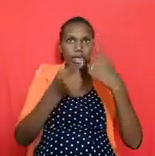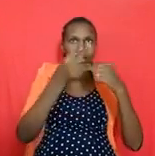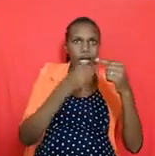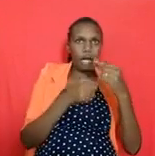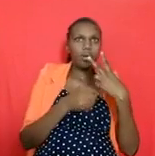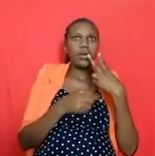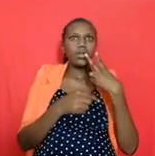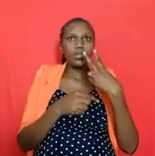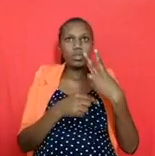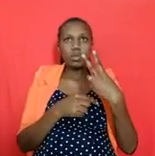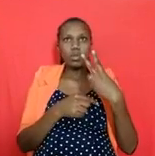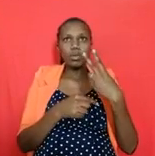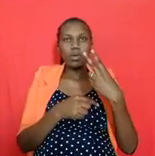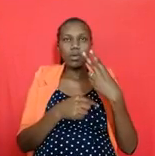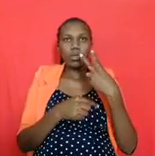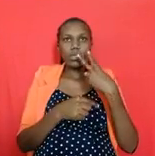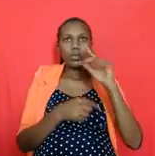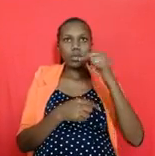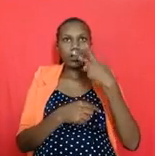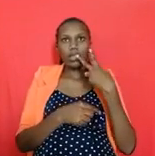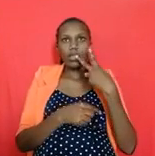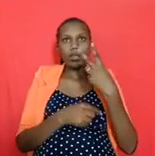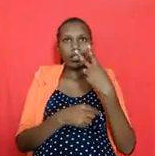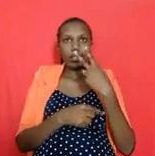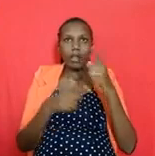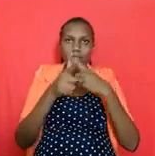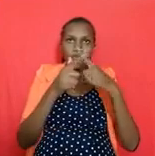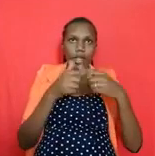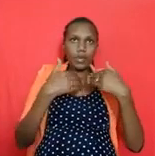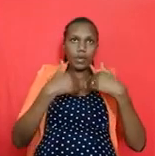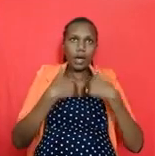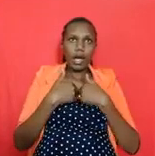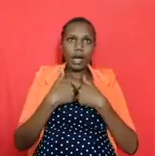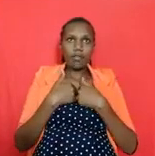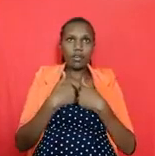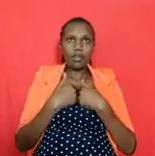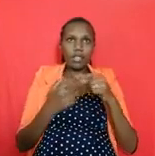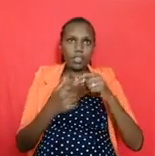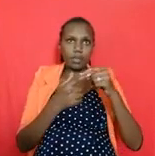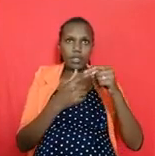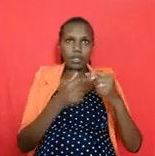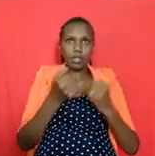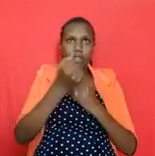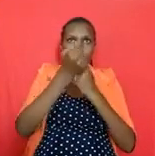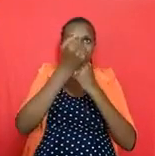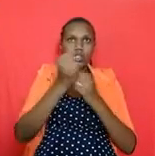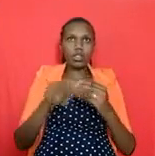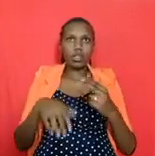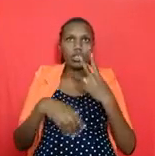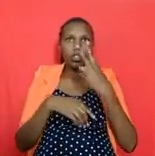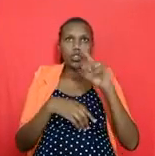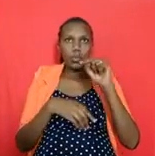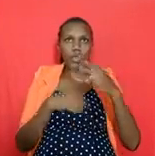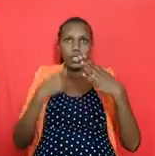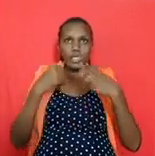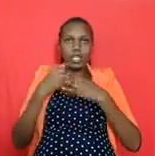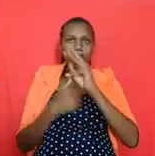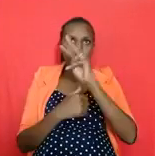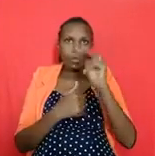ma 32 mihothi ya mwanya special donations milioni 2 na ngiri